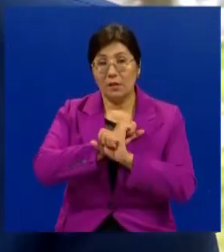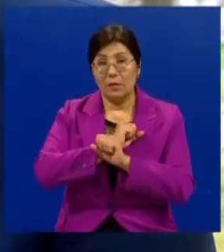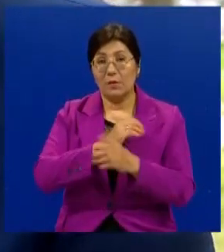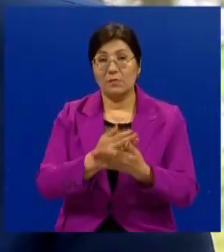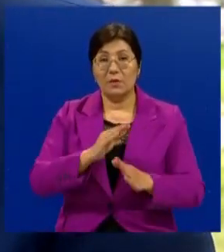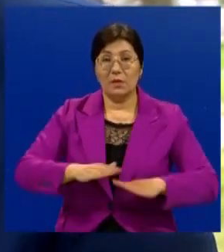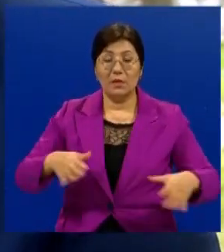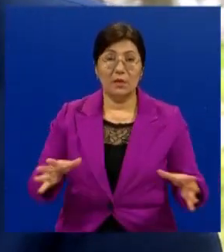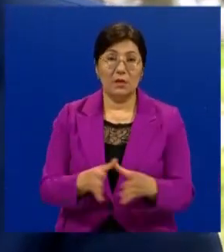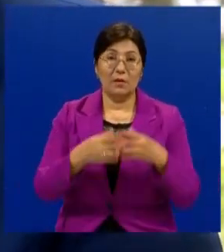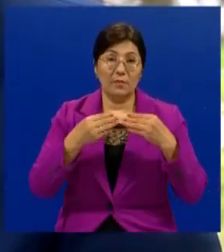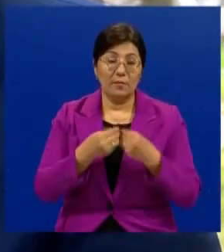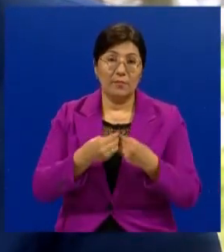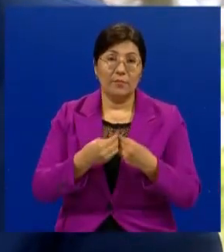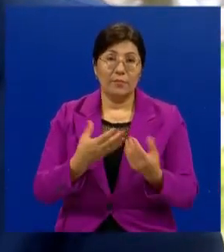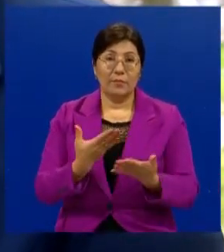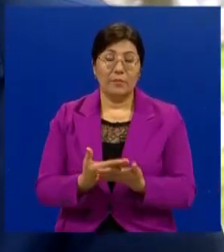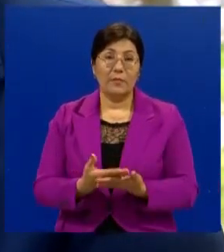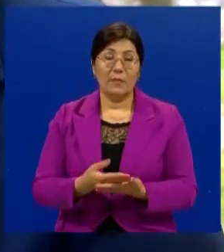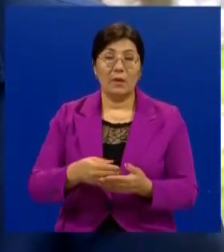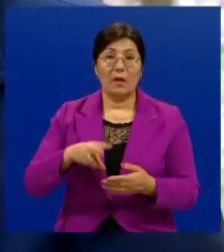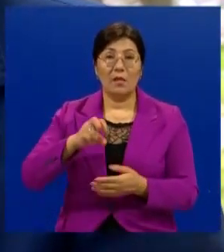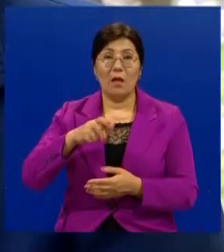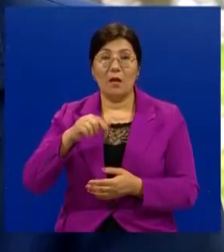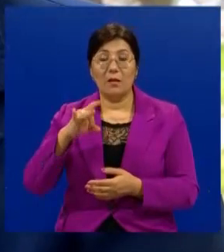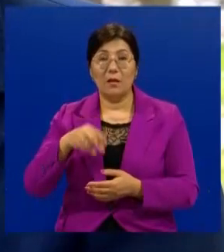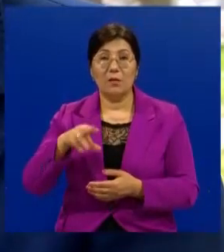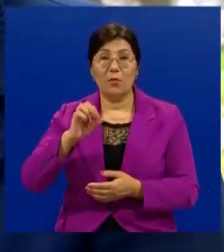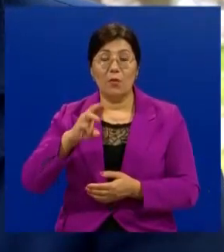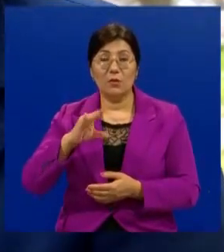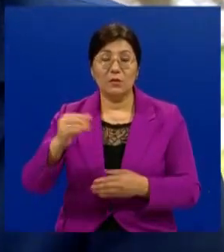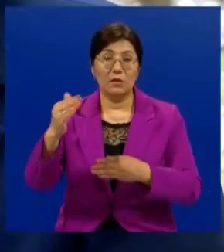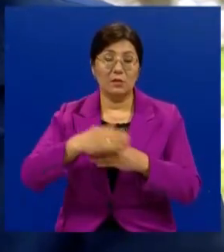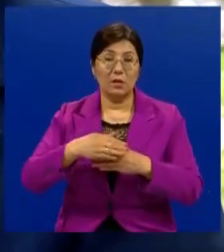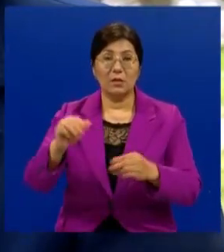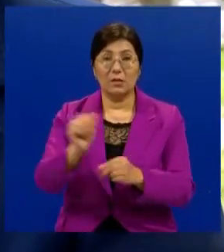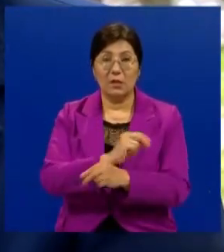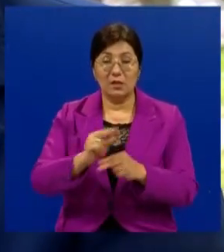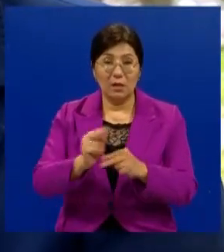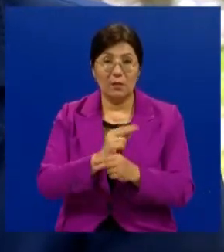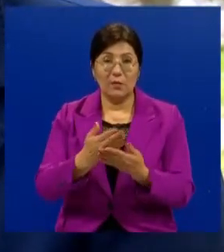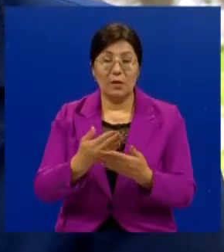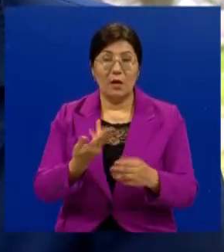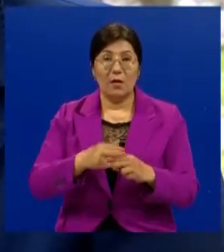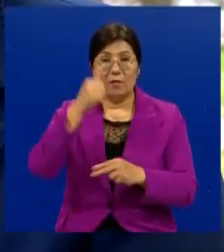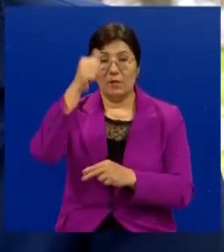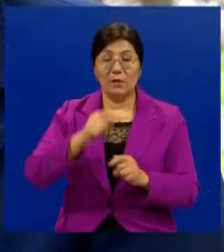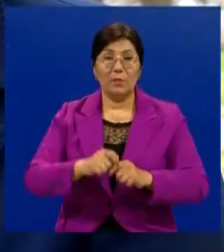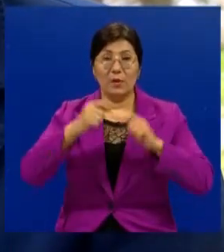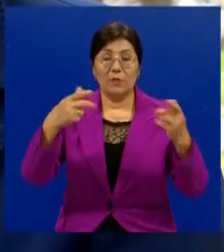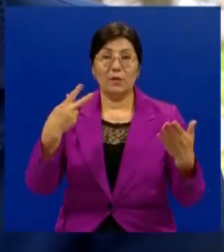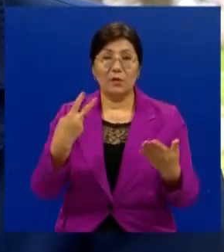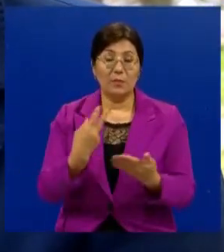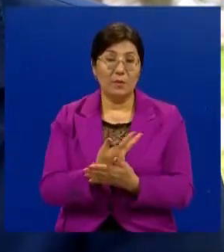из уязвимых семей. Лагерь Достык несколько лет был закрыт на ремонт. В этом году его открываем. 3 новых корпуса примут